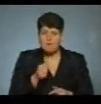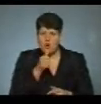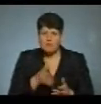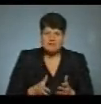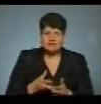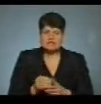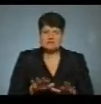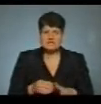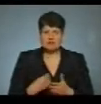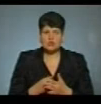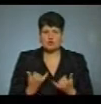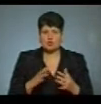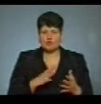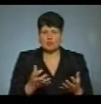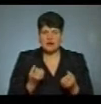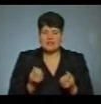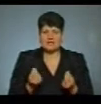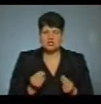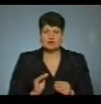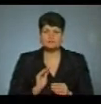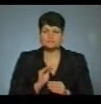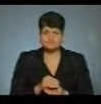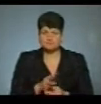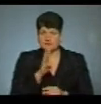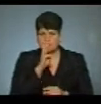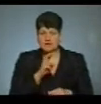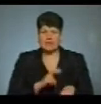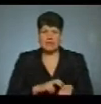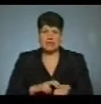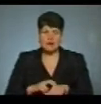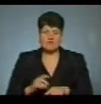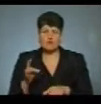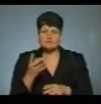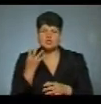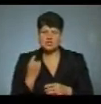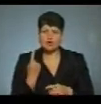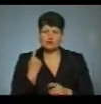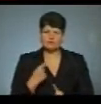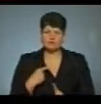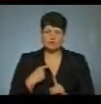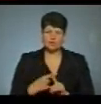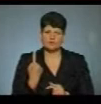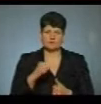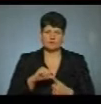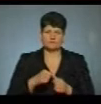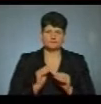місцевих бюджетів, сьогодні було прийнято рішення про дофінансування заробітної плати лікарів в розмірі ще одного місячного фонду.